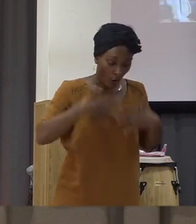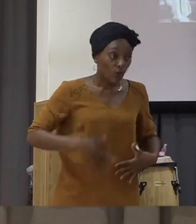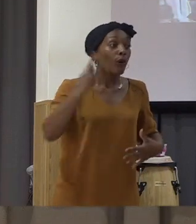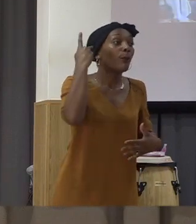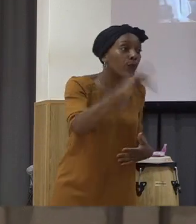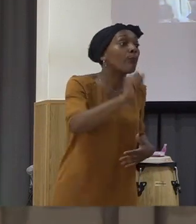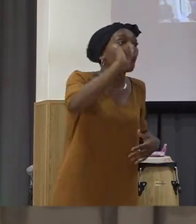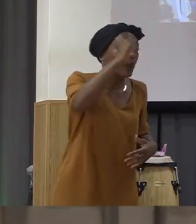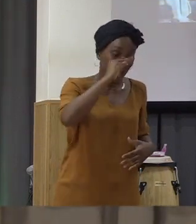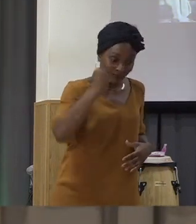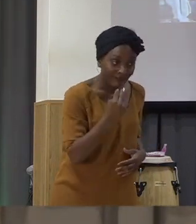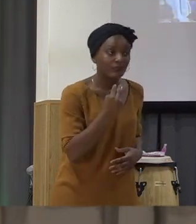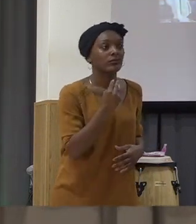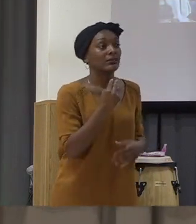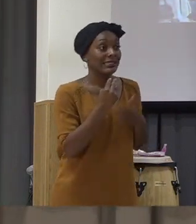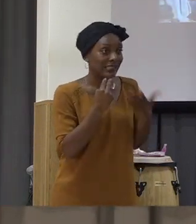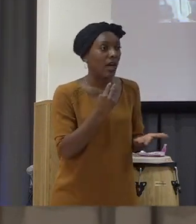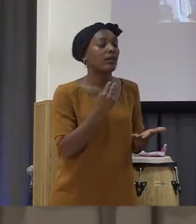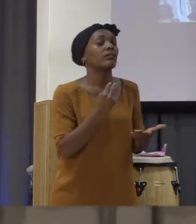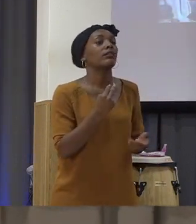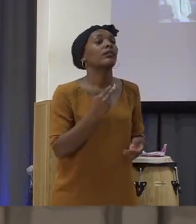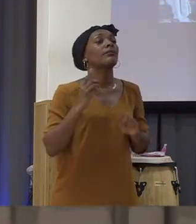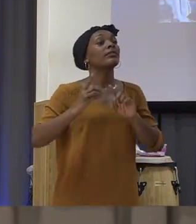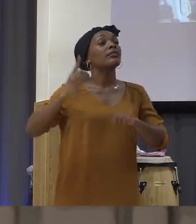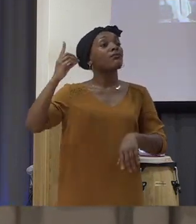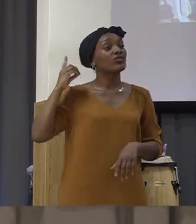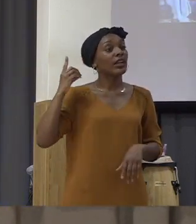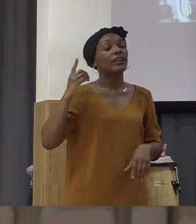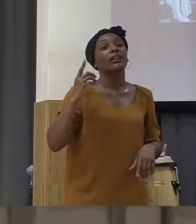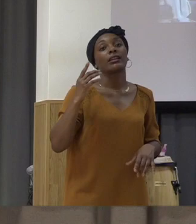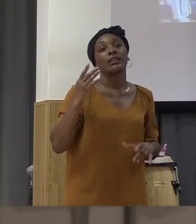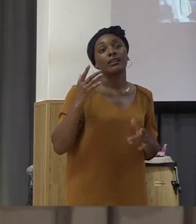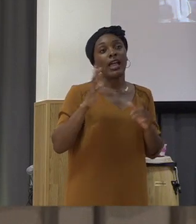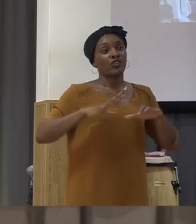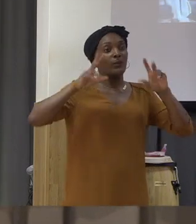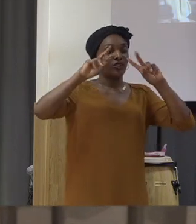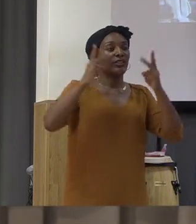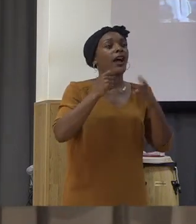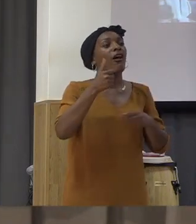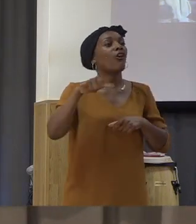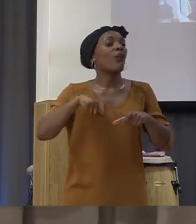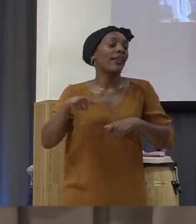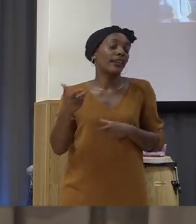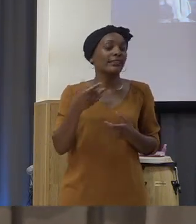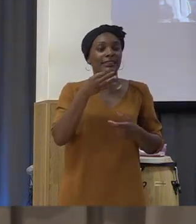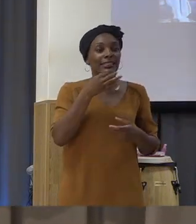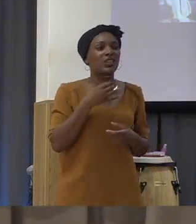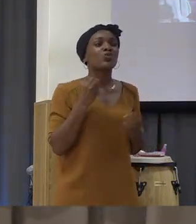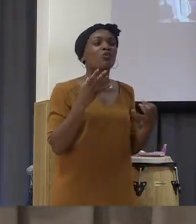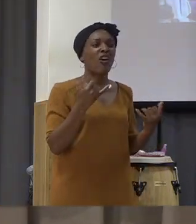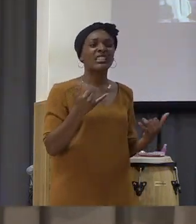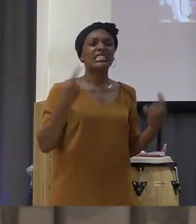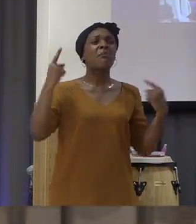Et Colette disait, dimanche dernier, j'ai beaucoup aimé son intervention à la fin de l'Assemblée générale, disait, on se plaint